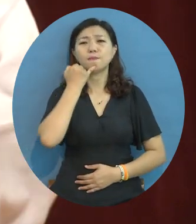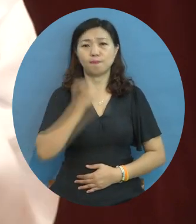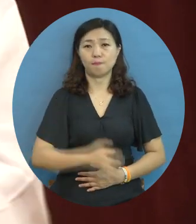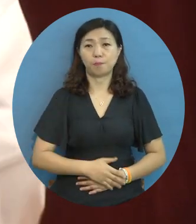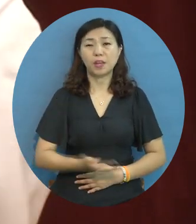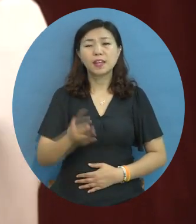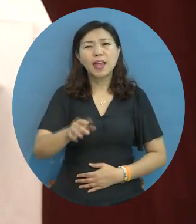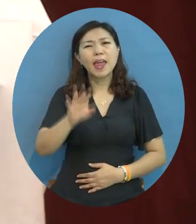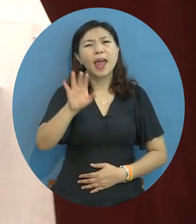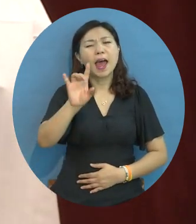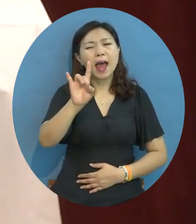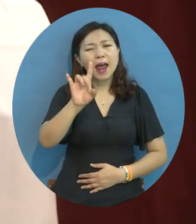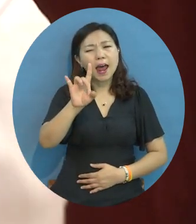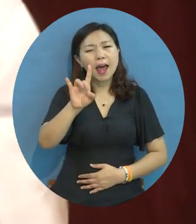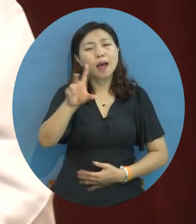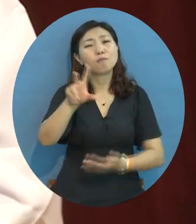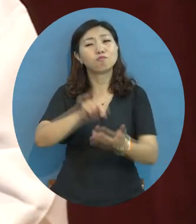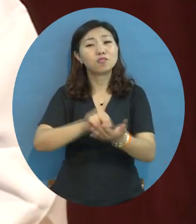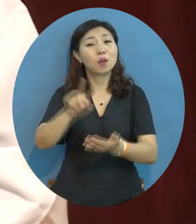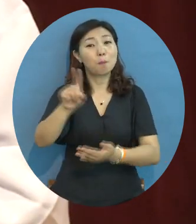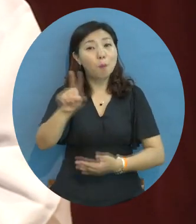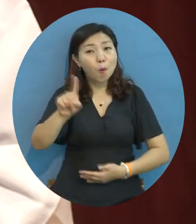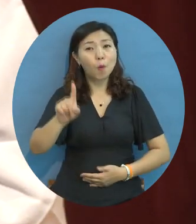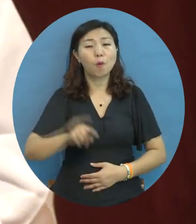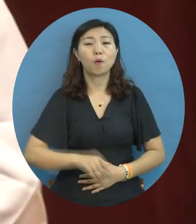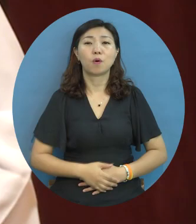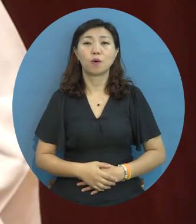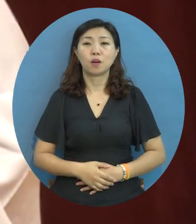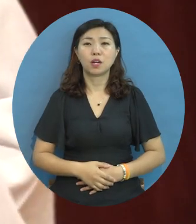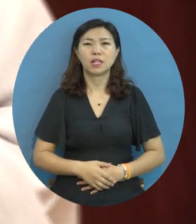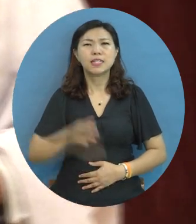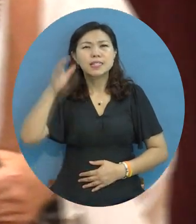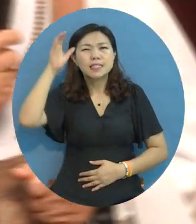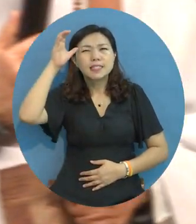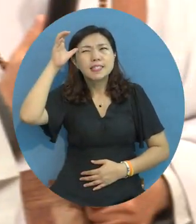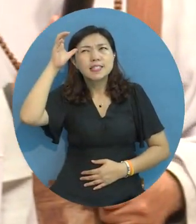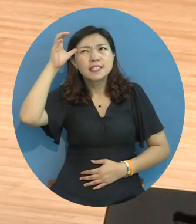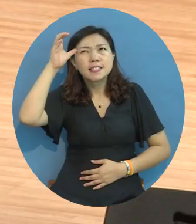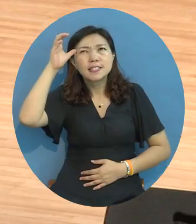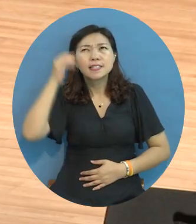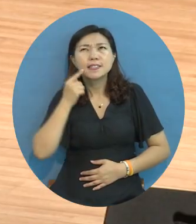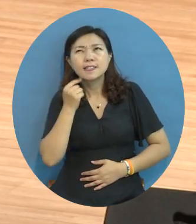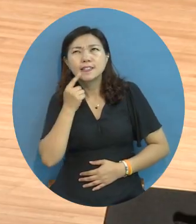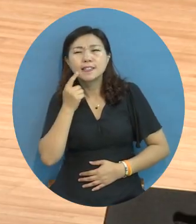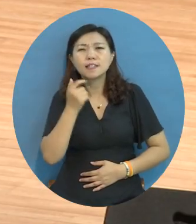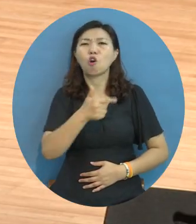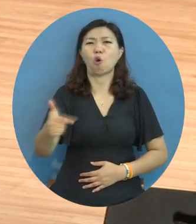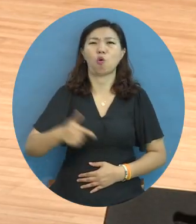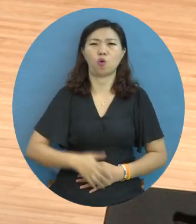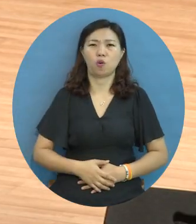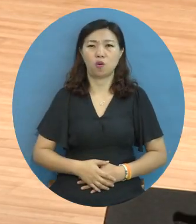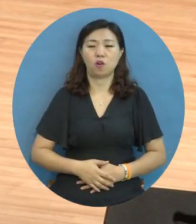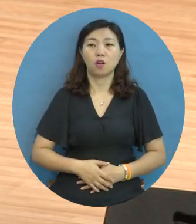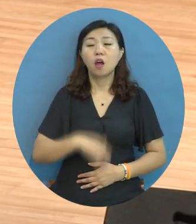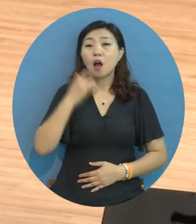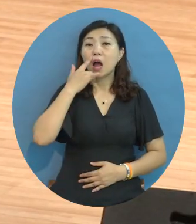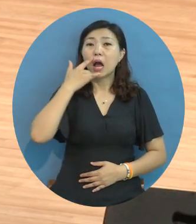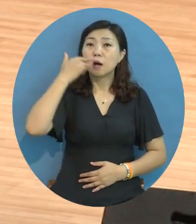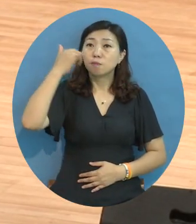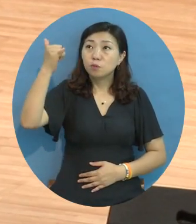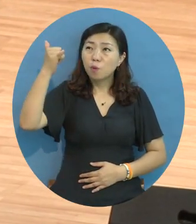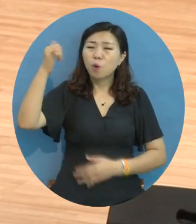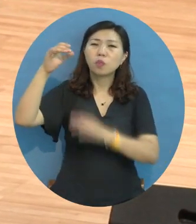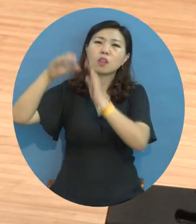다만 여러분들에게 문제가 있다면 기대가 너무 높다는 거예요. 그러니까 여러분들 부모보다